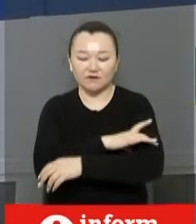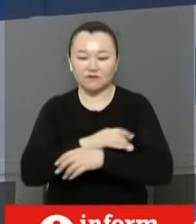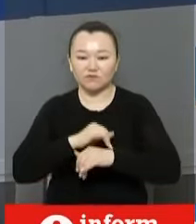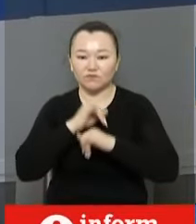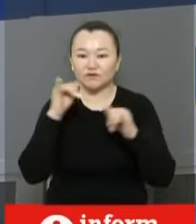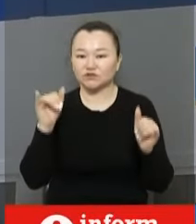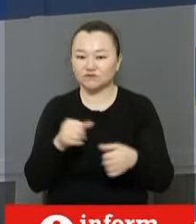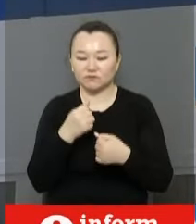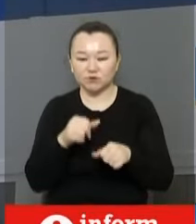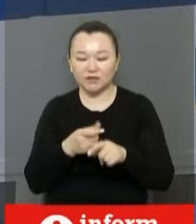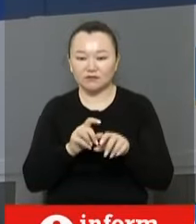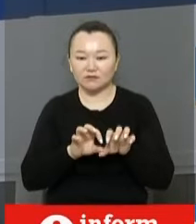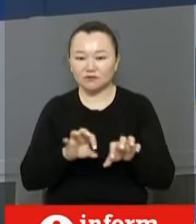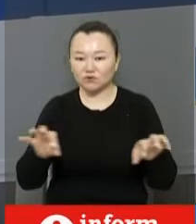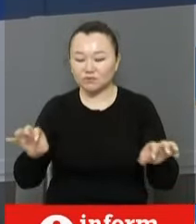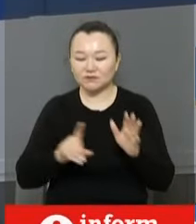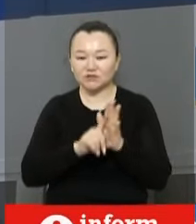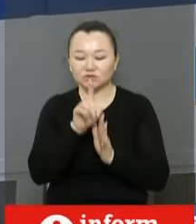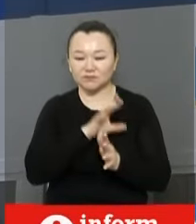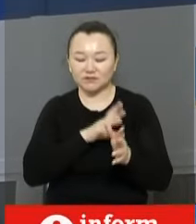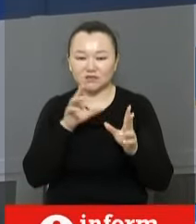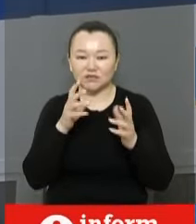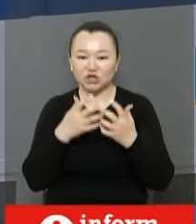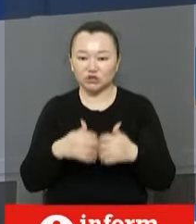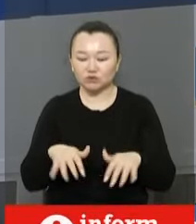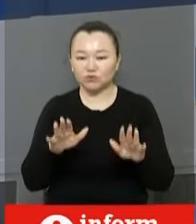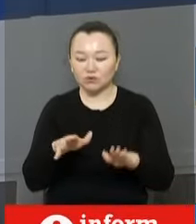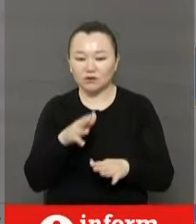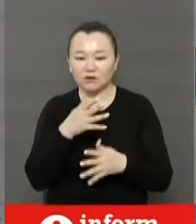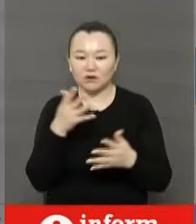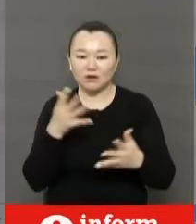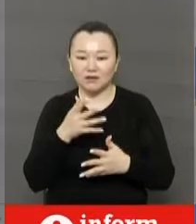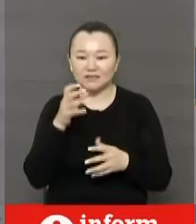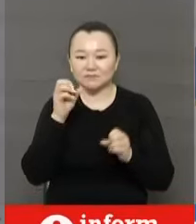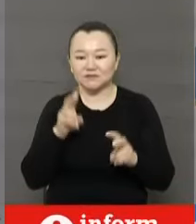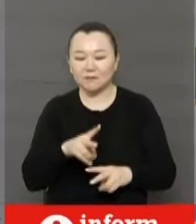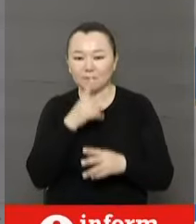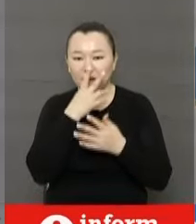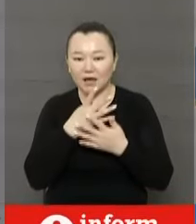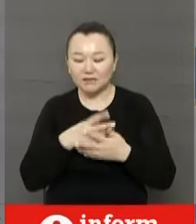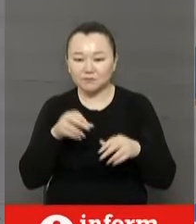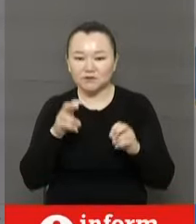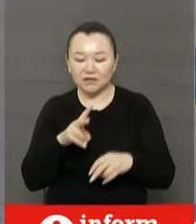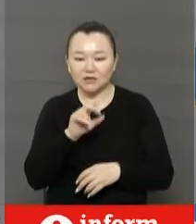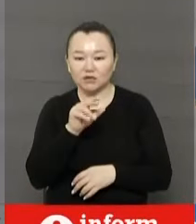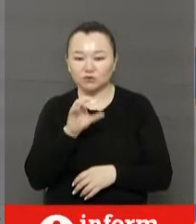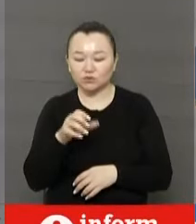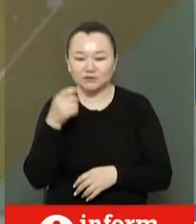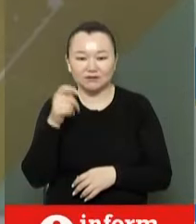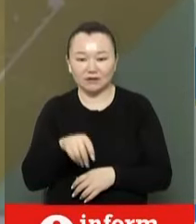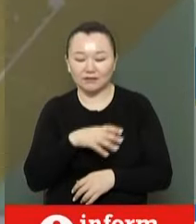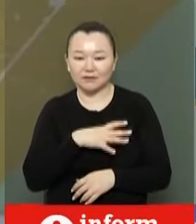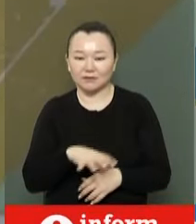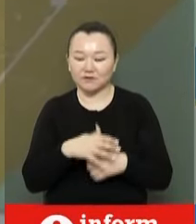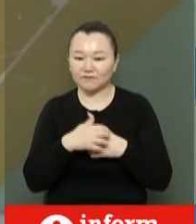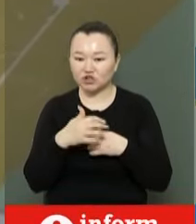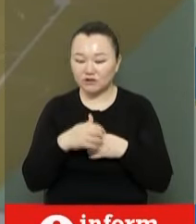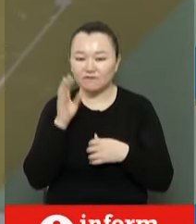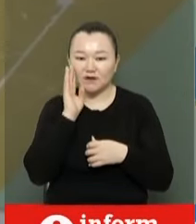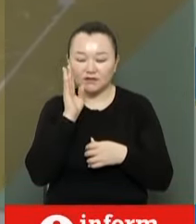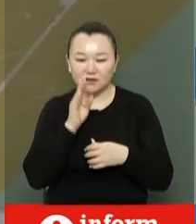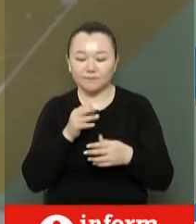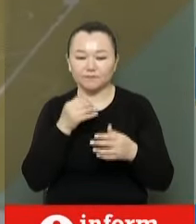что проложенные трубы изначально были рассчитаны только на определенные показатели. Специальных насосов в Кокшетау никогда не существовало. И вода подавалась за